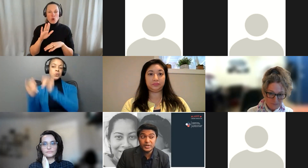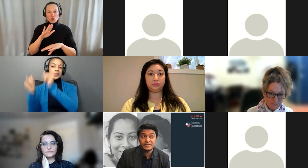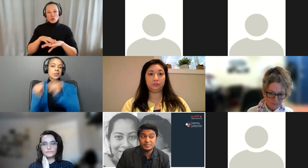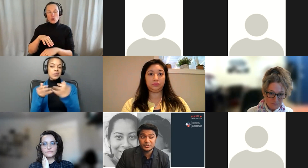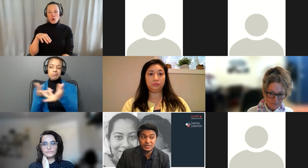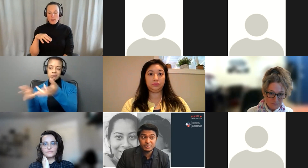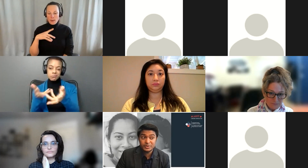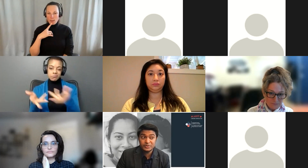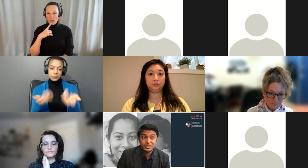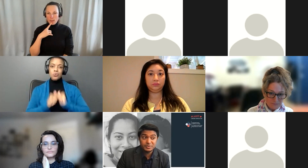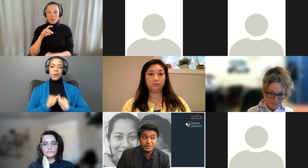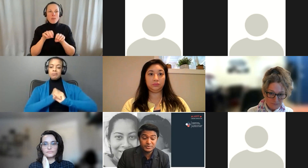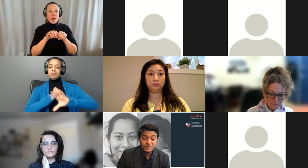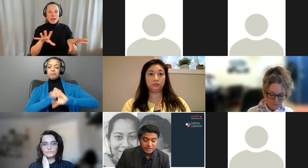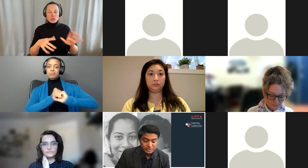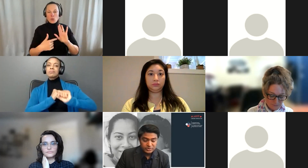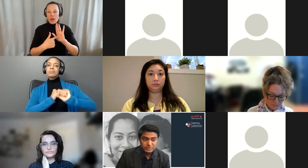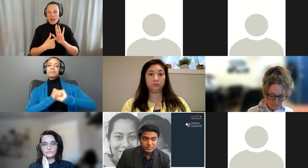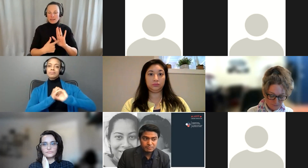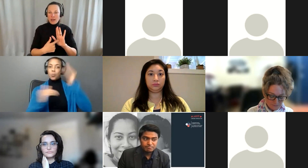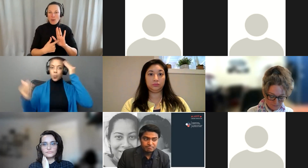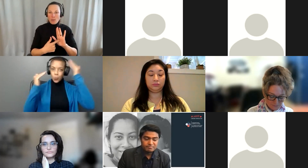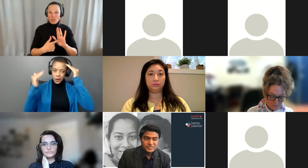le réseau à but non lucratif.